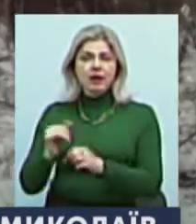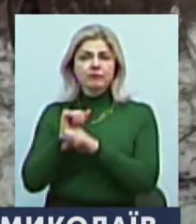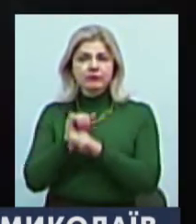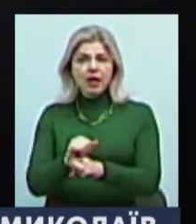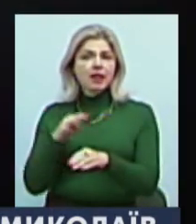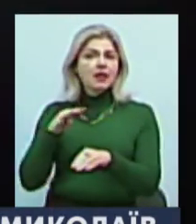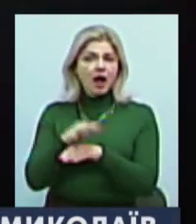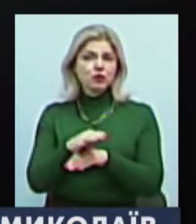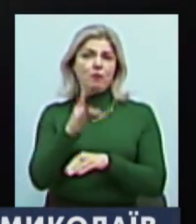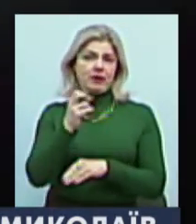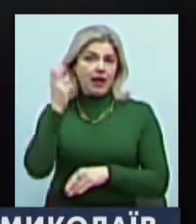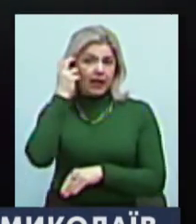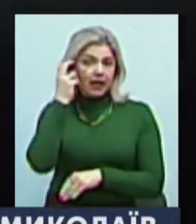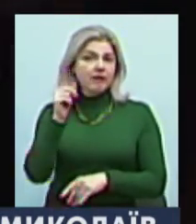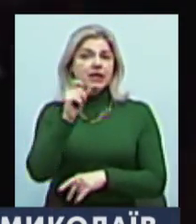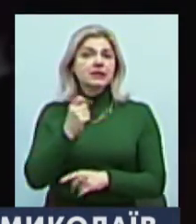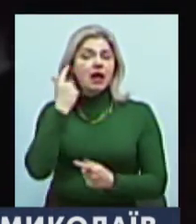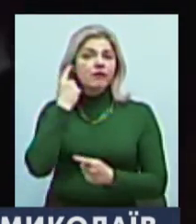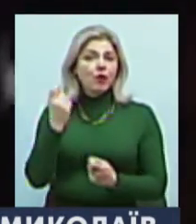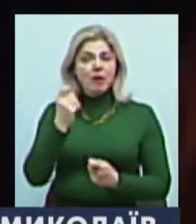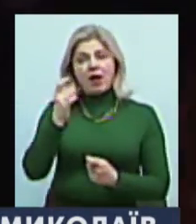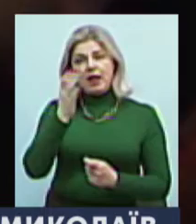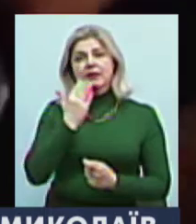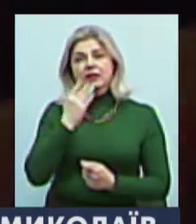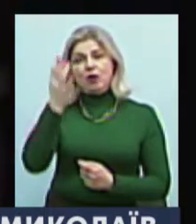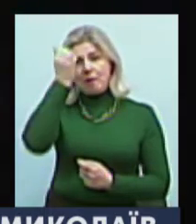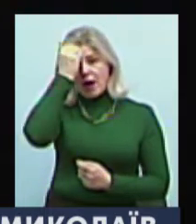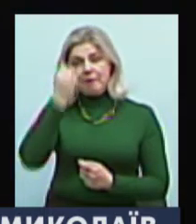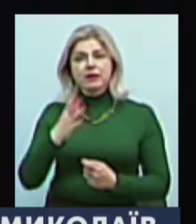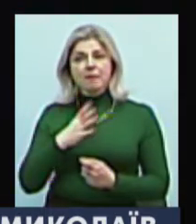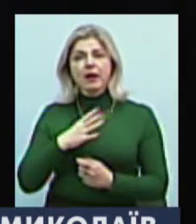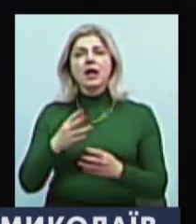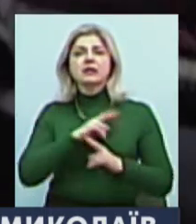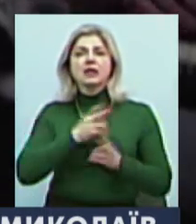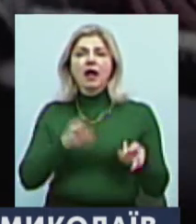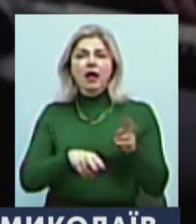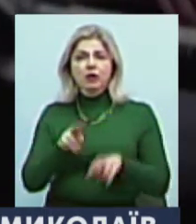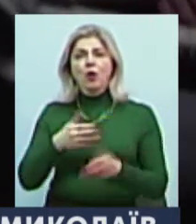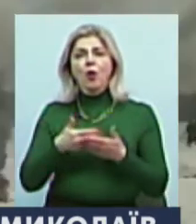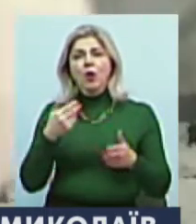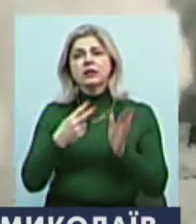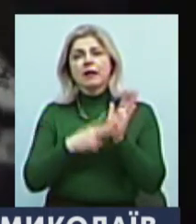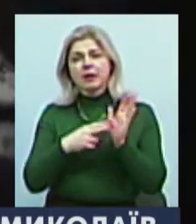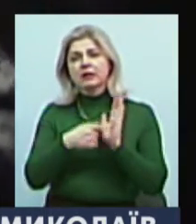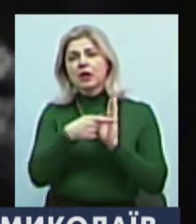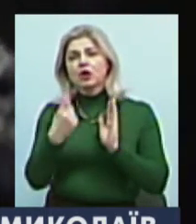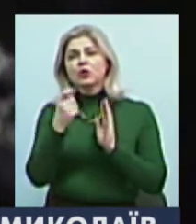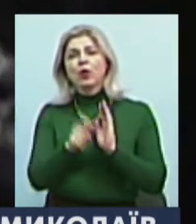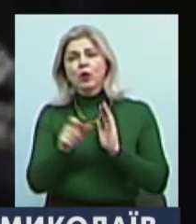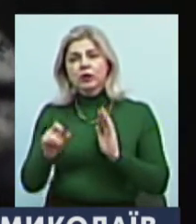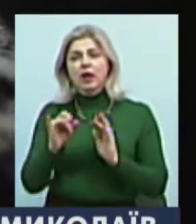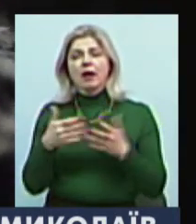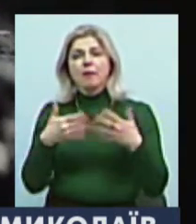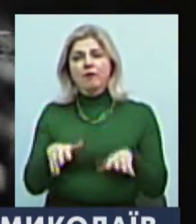Київ. За даними Інституту національної пам'яті, тоді загинуло від 70 до 100 людей. Більшовики ж втратили